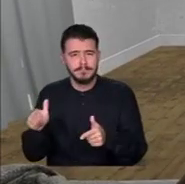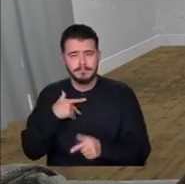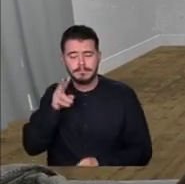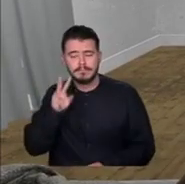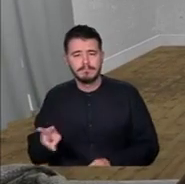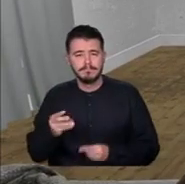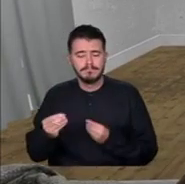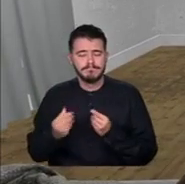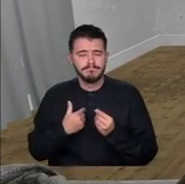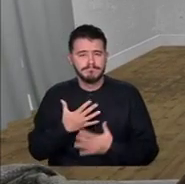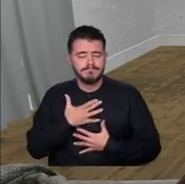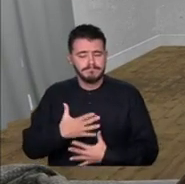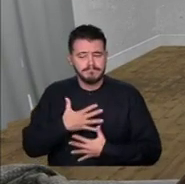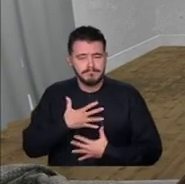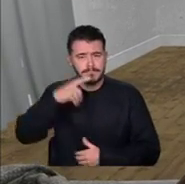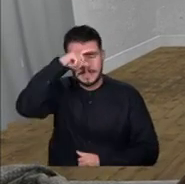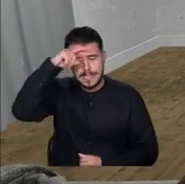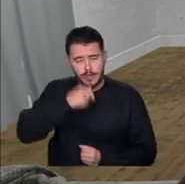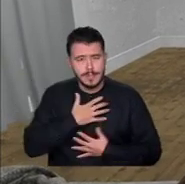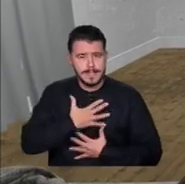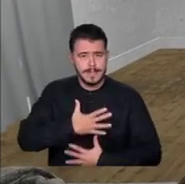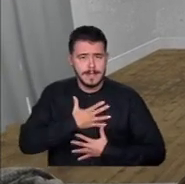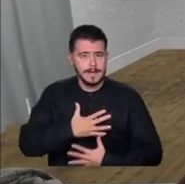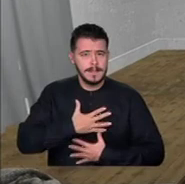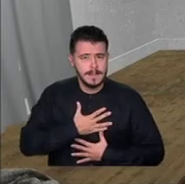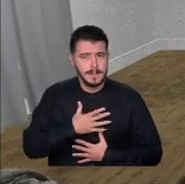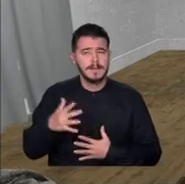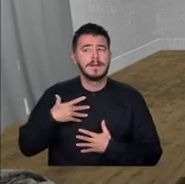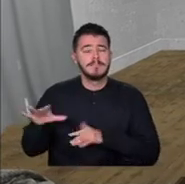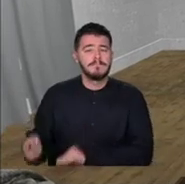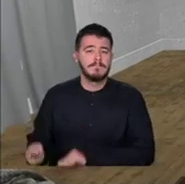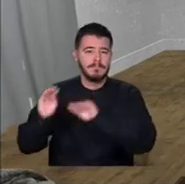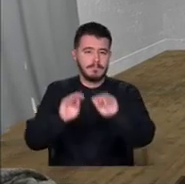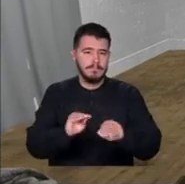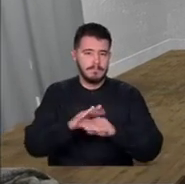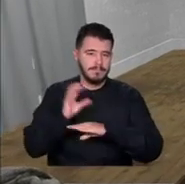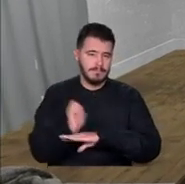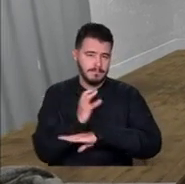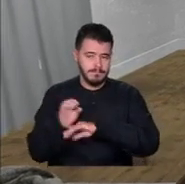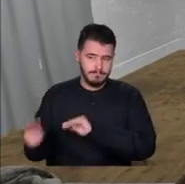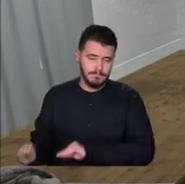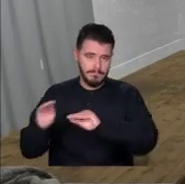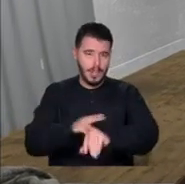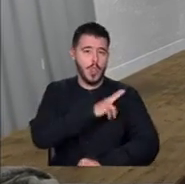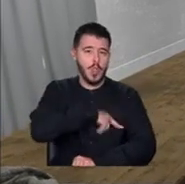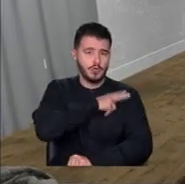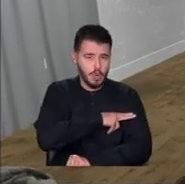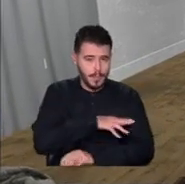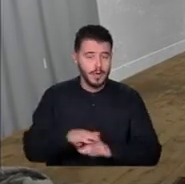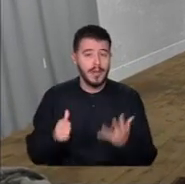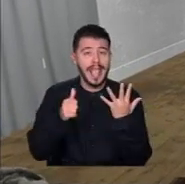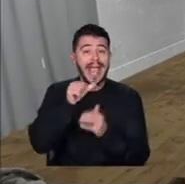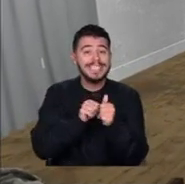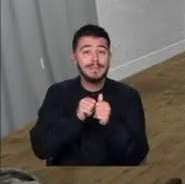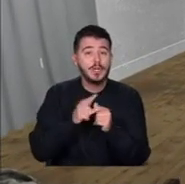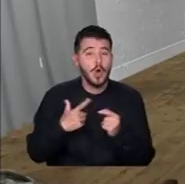αναπνοή. Ειδοποιεί η Ειρήνη, μεταφέρεται το παιδί στο νοσοκομείο. Είναι 6 μηνών και πεθαίνει. Πεθαίνει και αυτό από